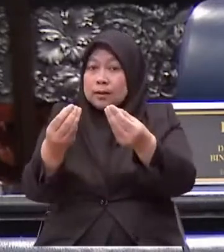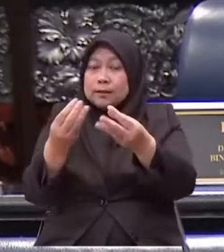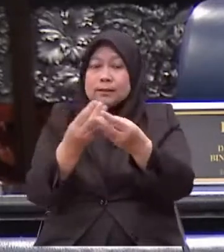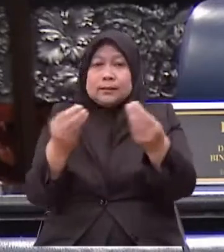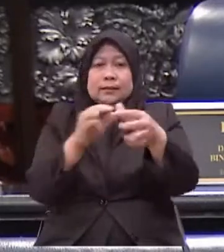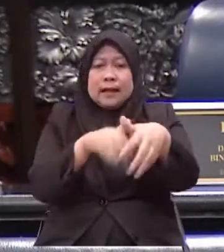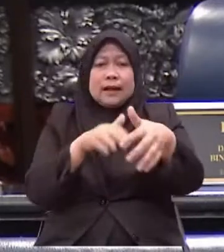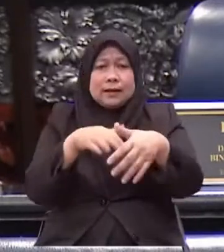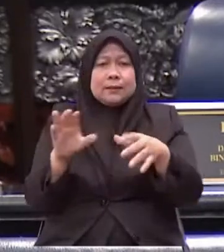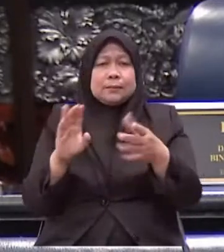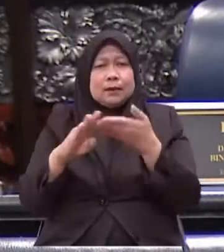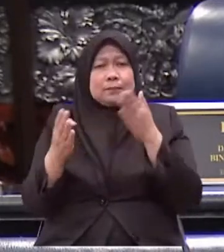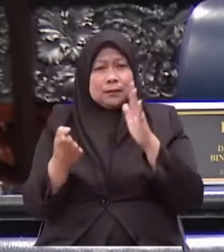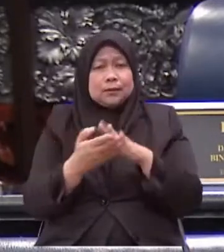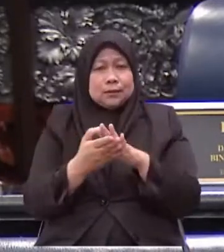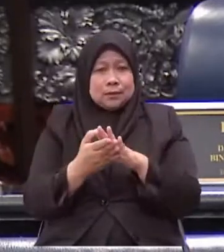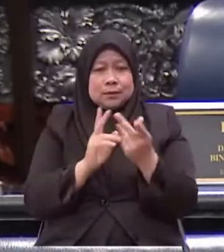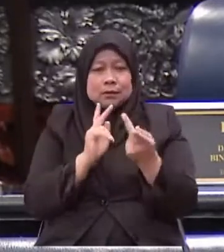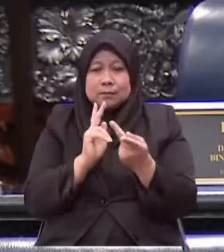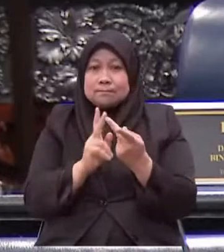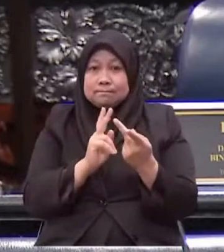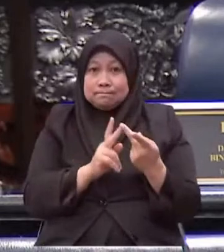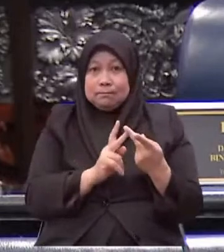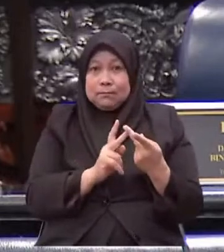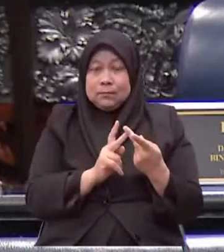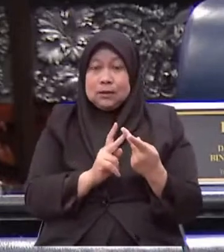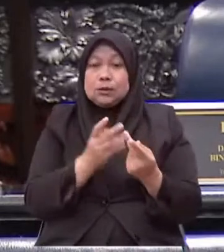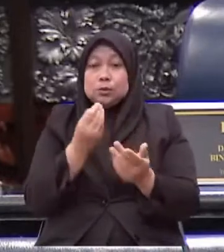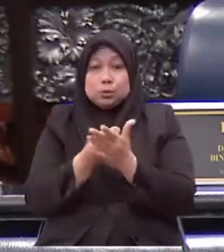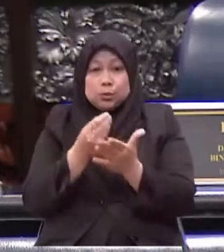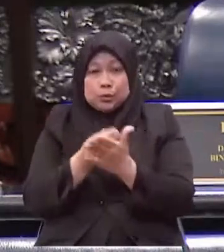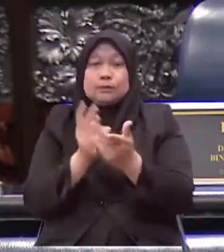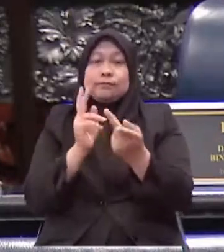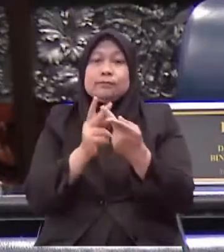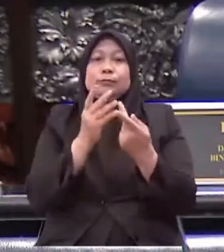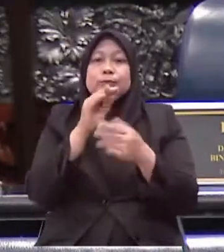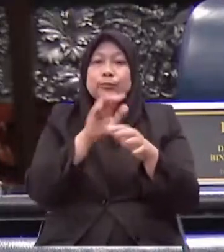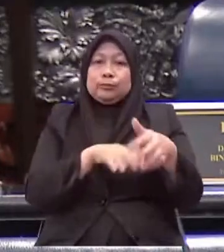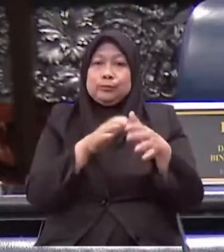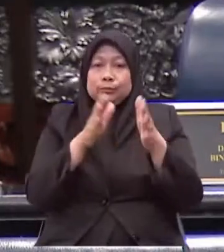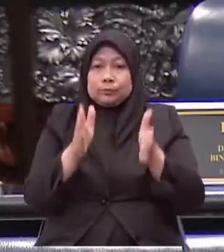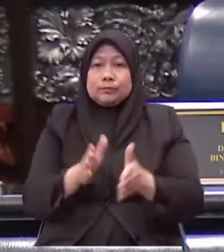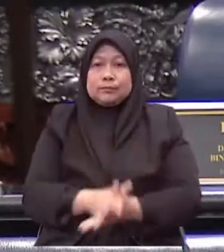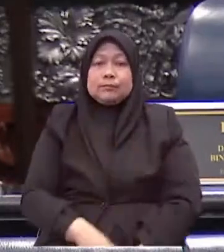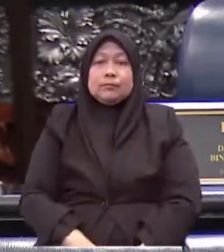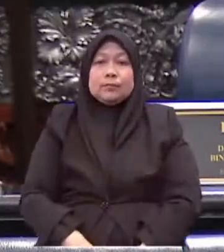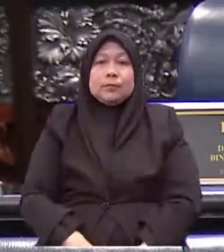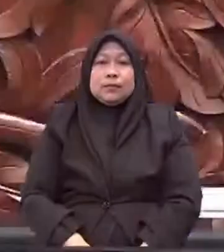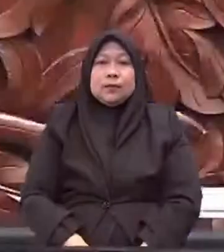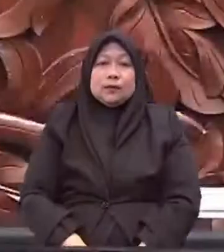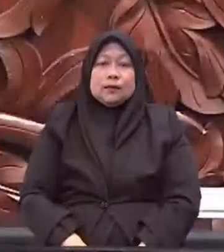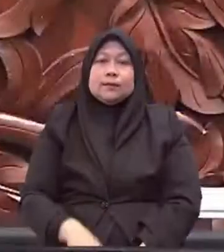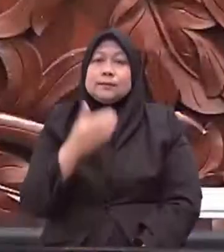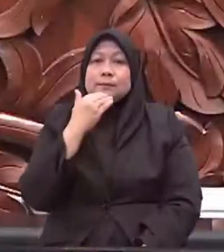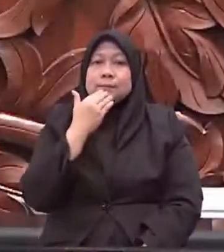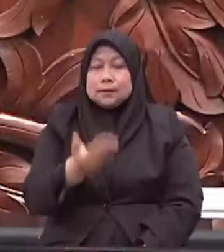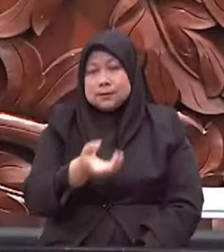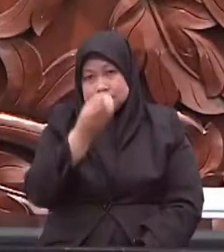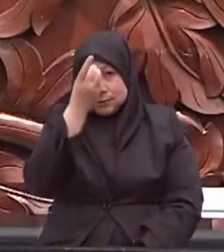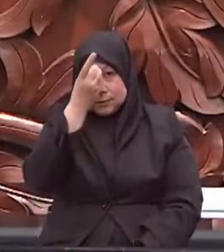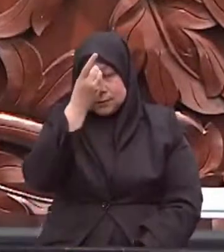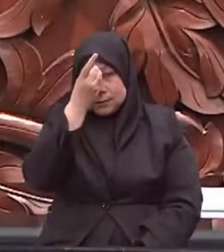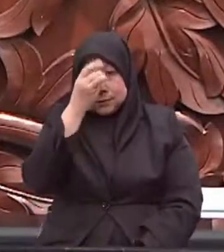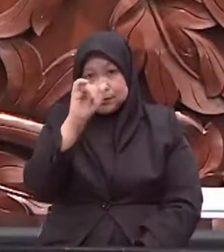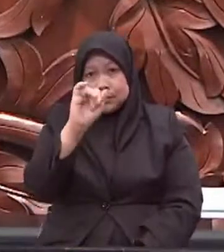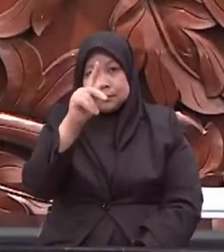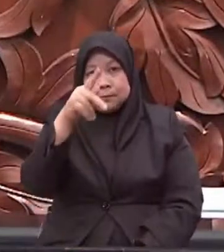yang berbagai yang mengikut kesesuaian modal untuk petani beluran Makasih udah tuh yang di